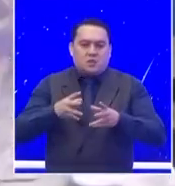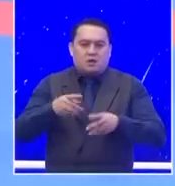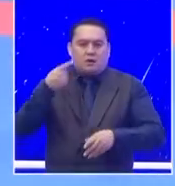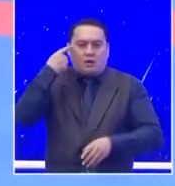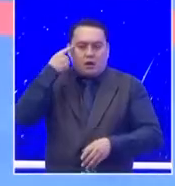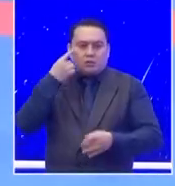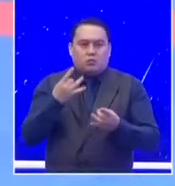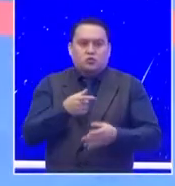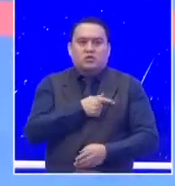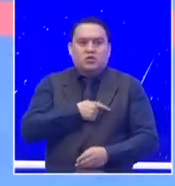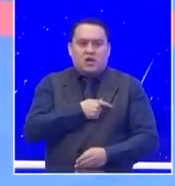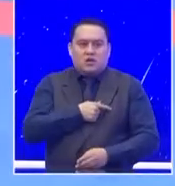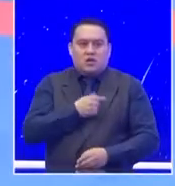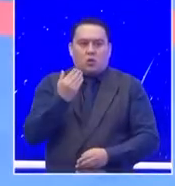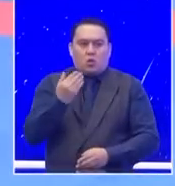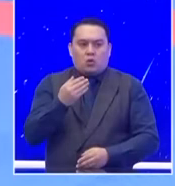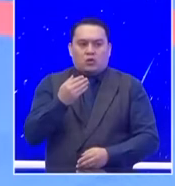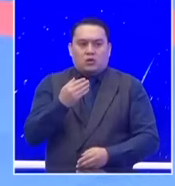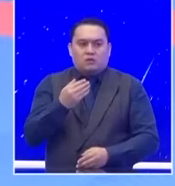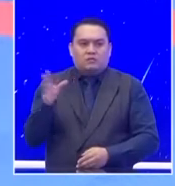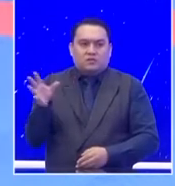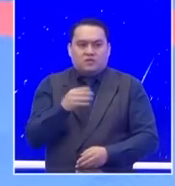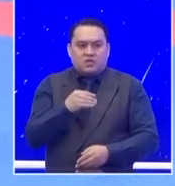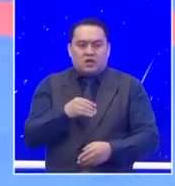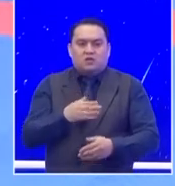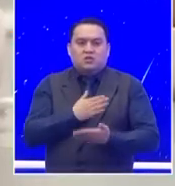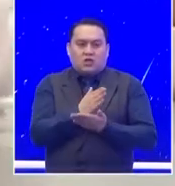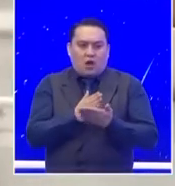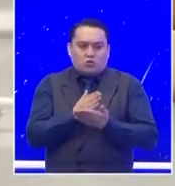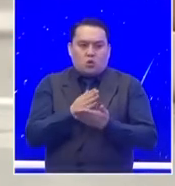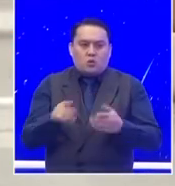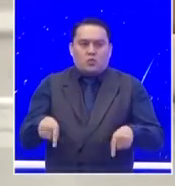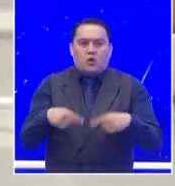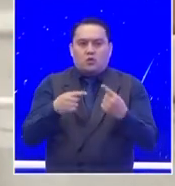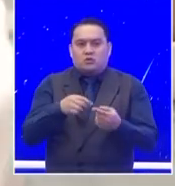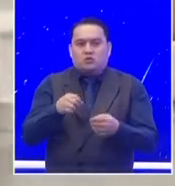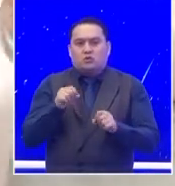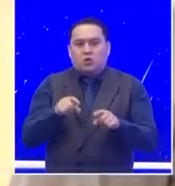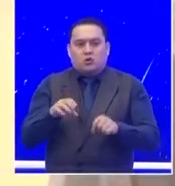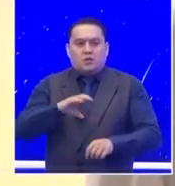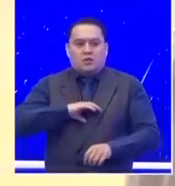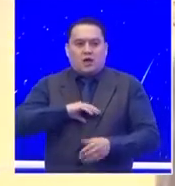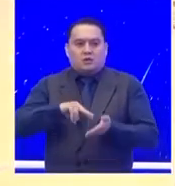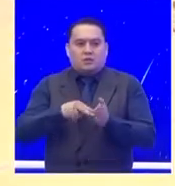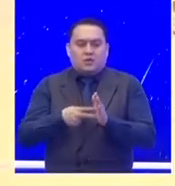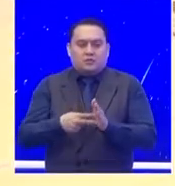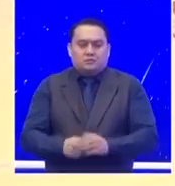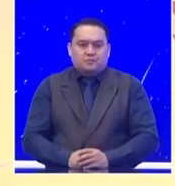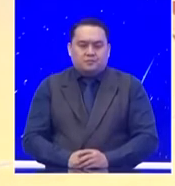и просто тренер. В этом году Даулет намерен превзойти все свои былые заслуги. Главная цель – золотая